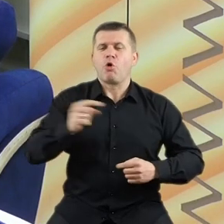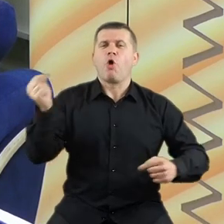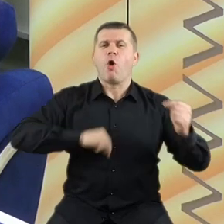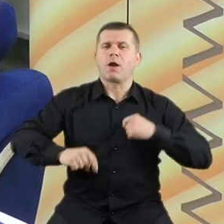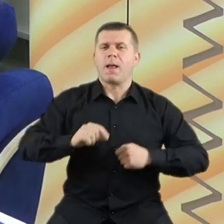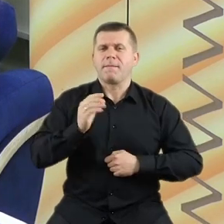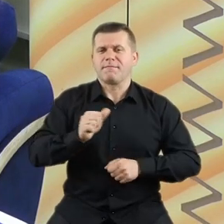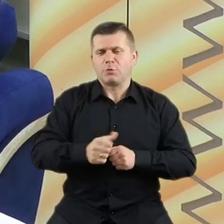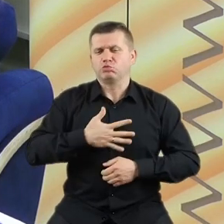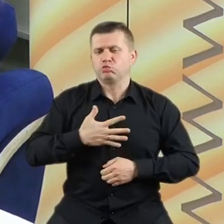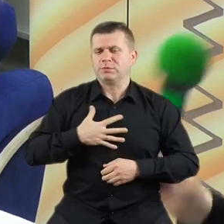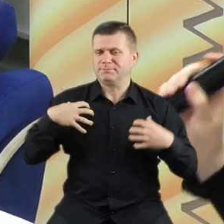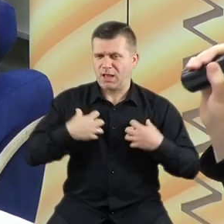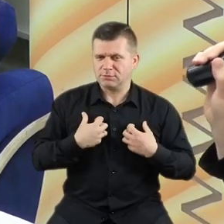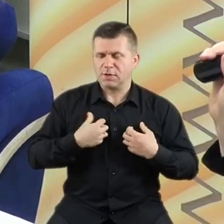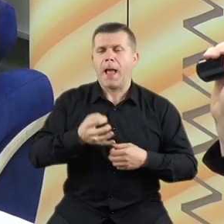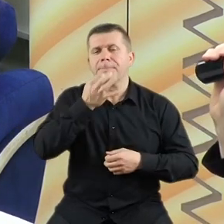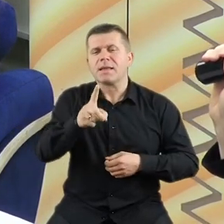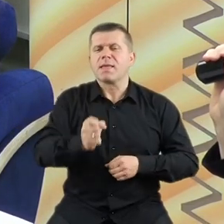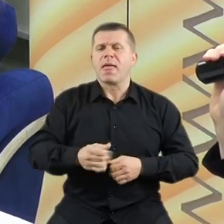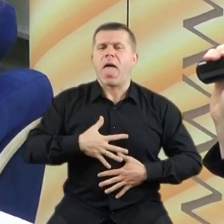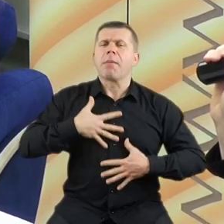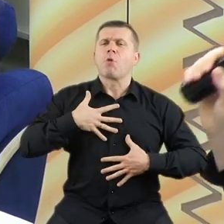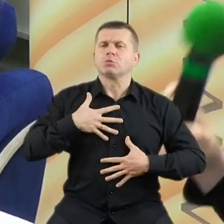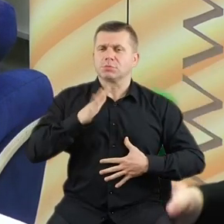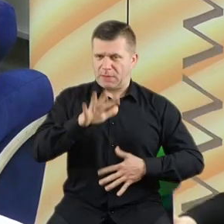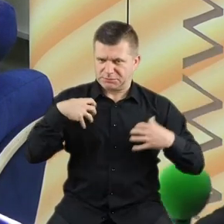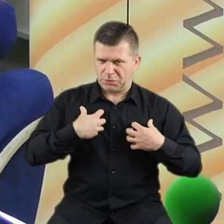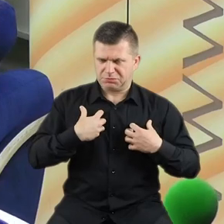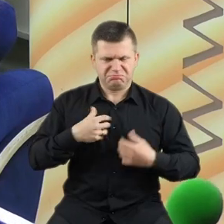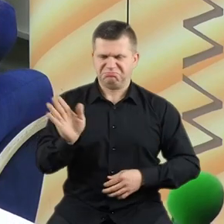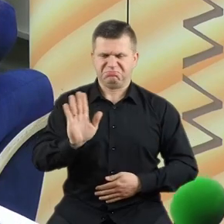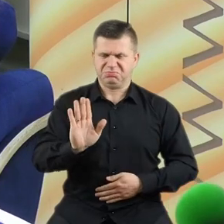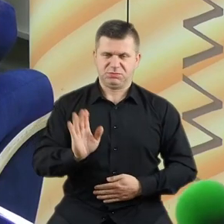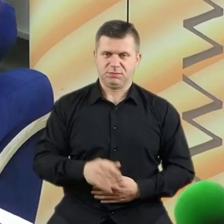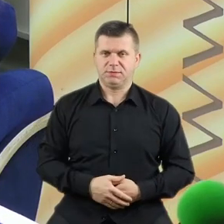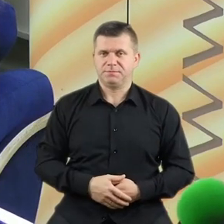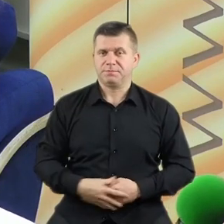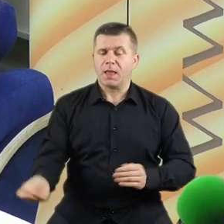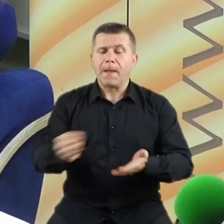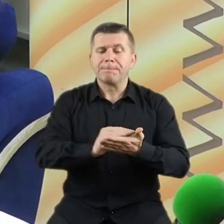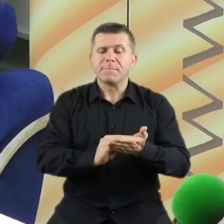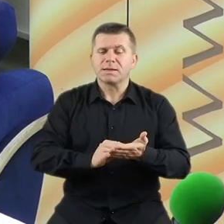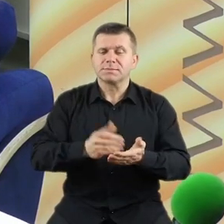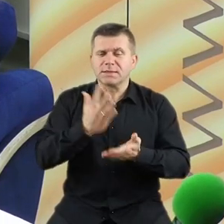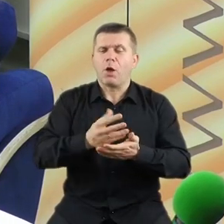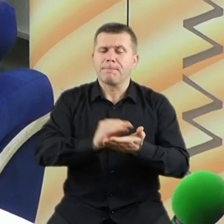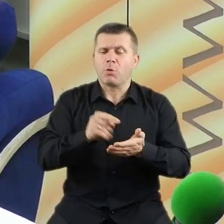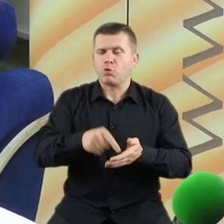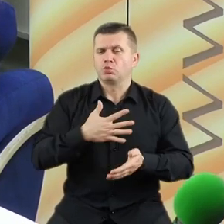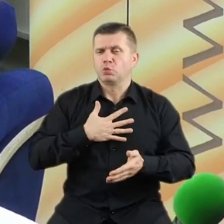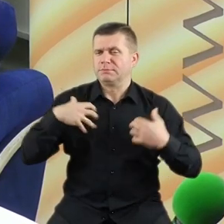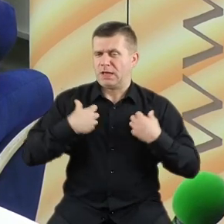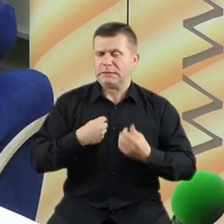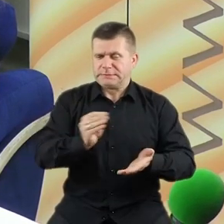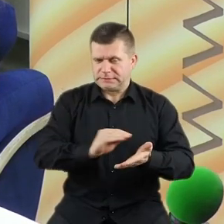organizm jest zmęczony, ale... Emocjonalnie bardziej chyba. Nie, emocjonalnie nie. Wiesz co, najgorszą rzeczą w pisaniu jest pisanie.